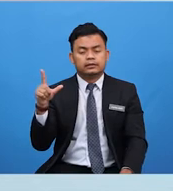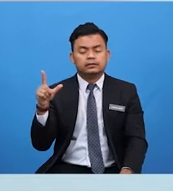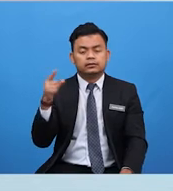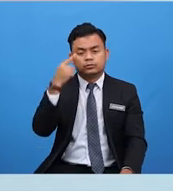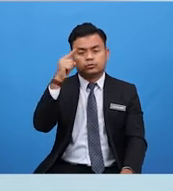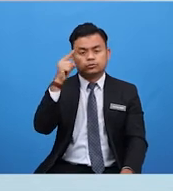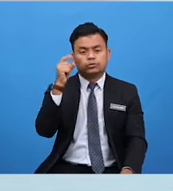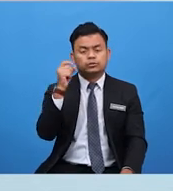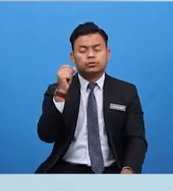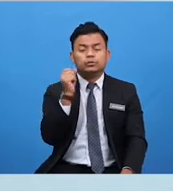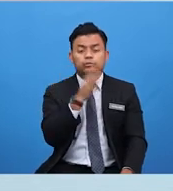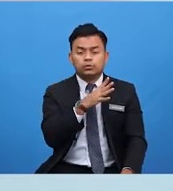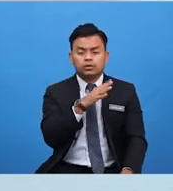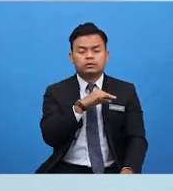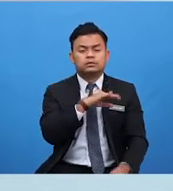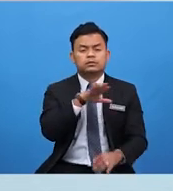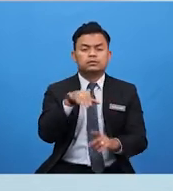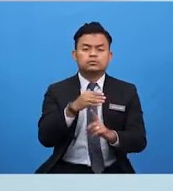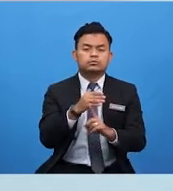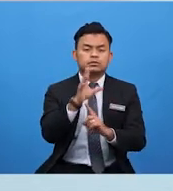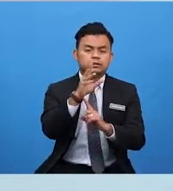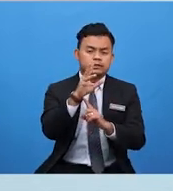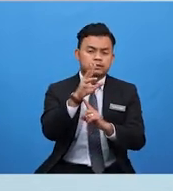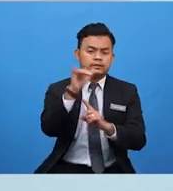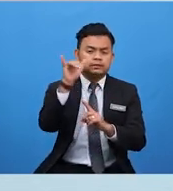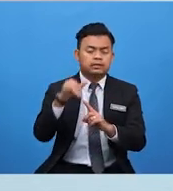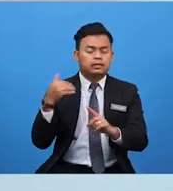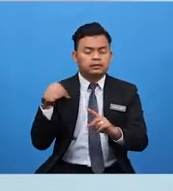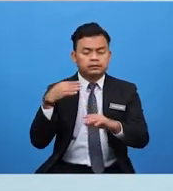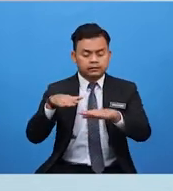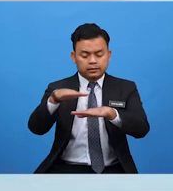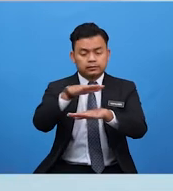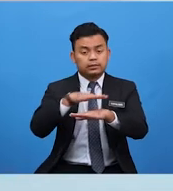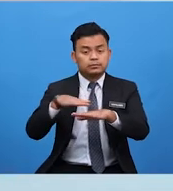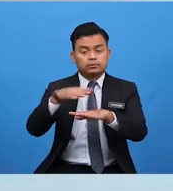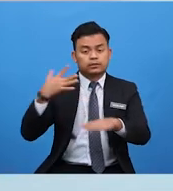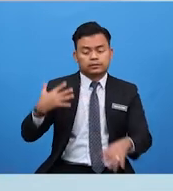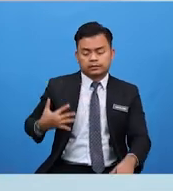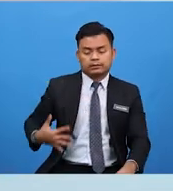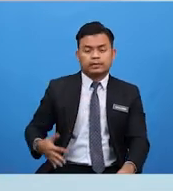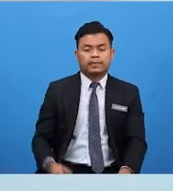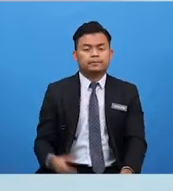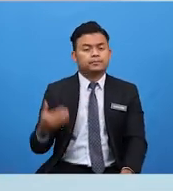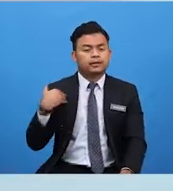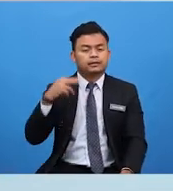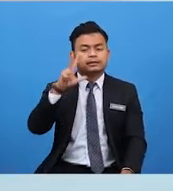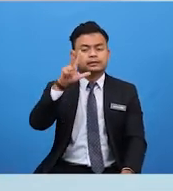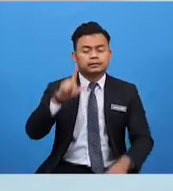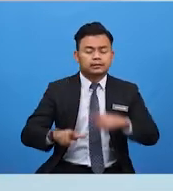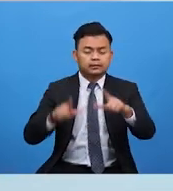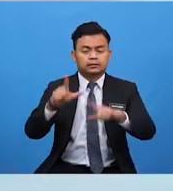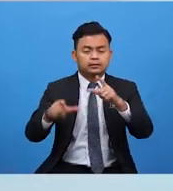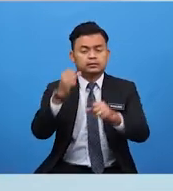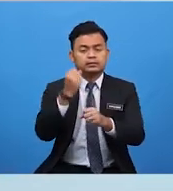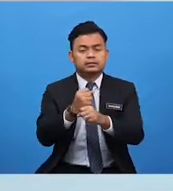permukaan kain. Terdapat tiga langkah kerja yang perlu dilaksanakan, iaitu